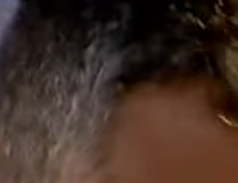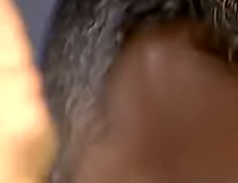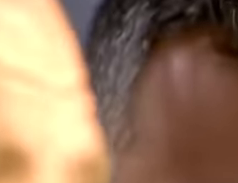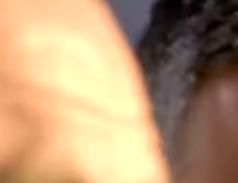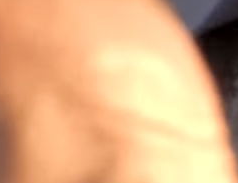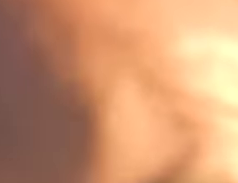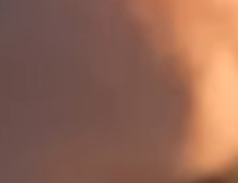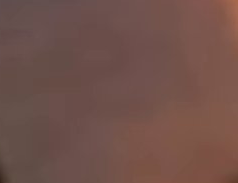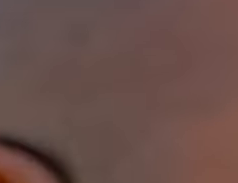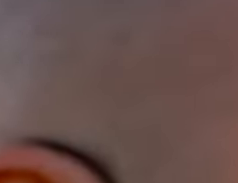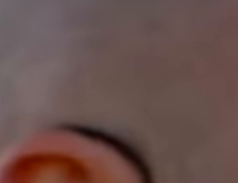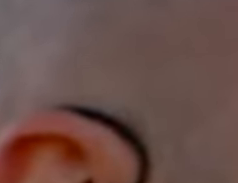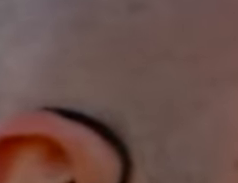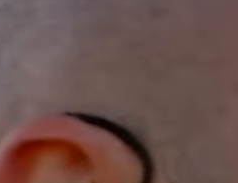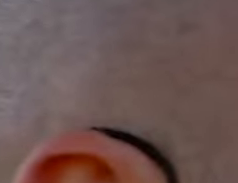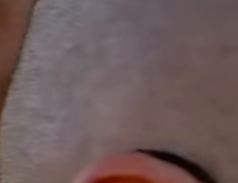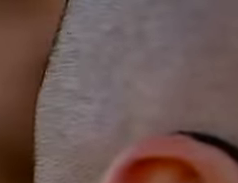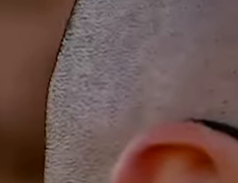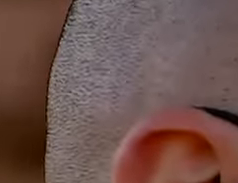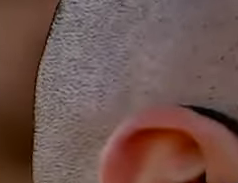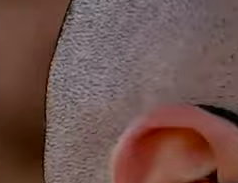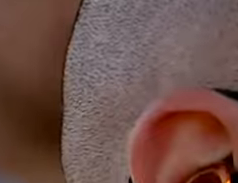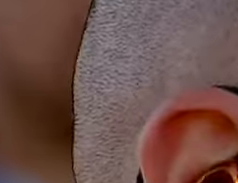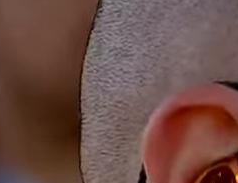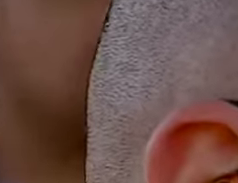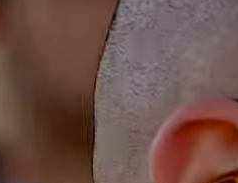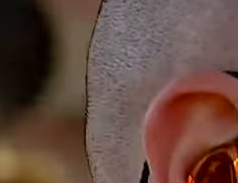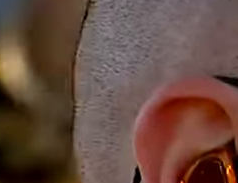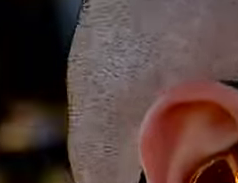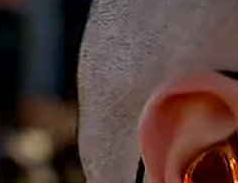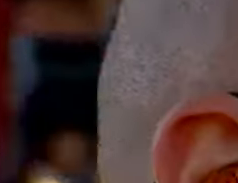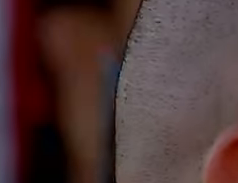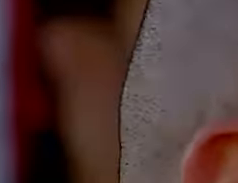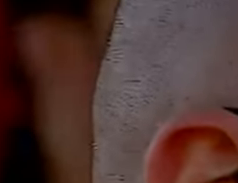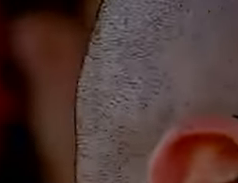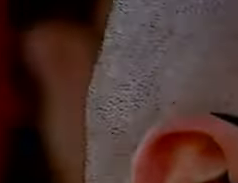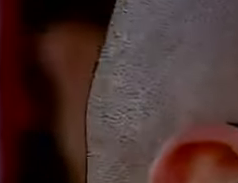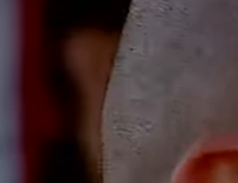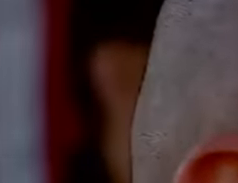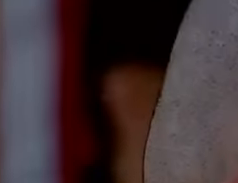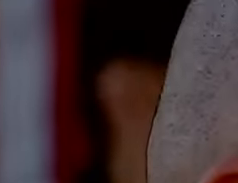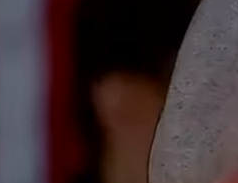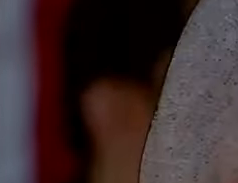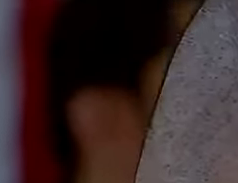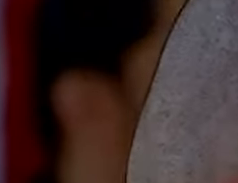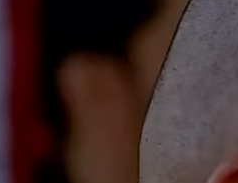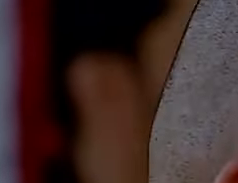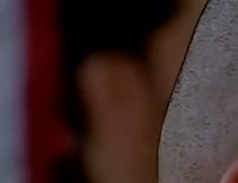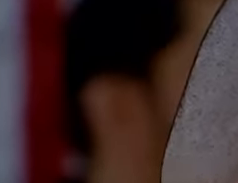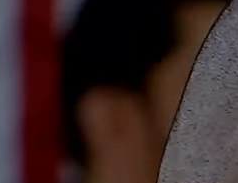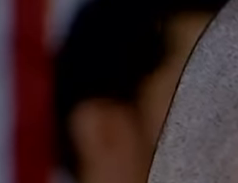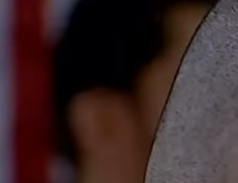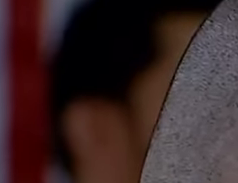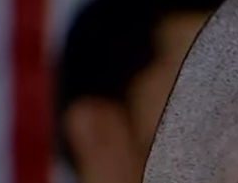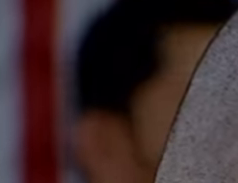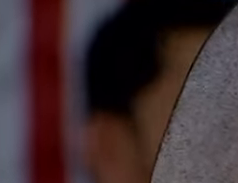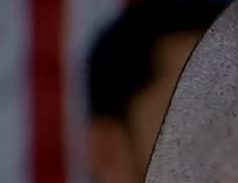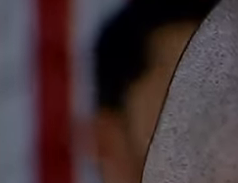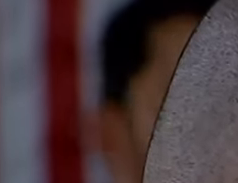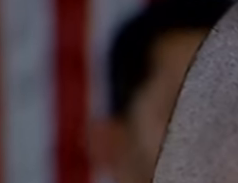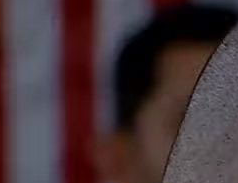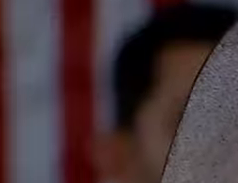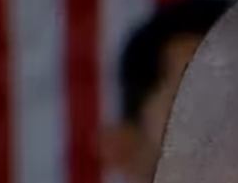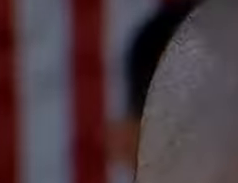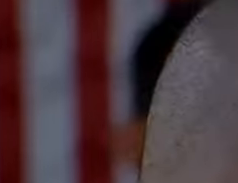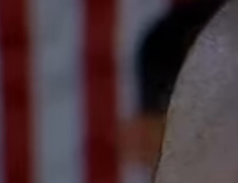הלב שלי נעים ידיים, כמו מועד לא עומד על הרגיים, שבר כלי